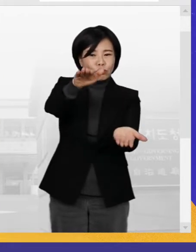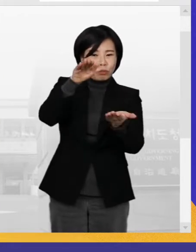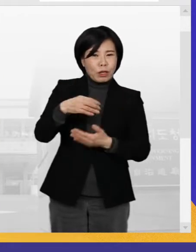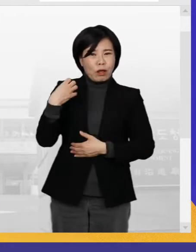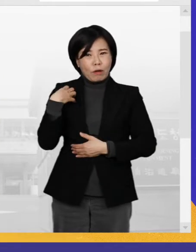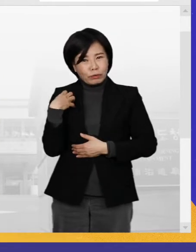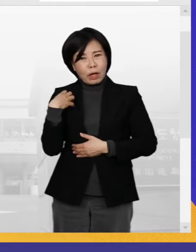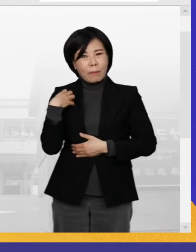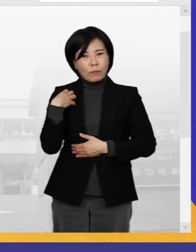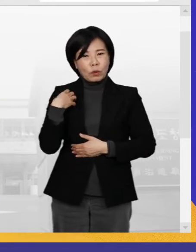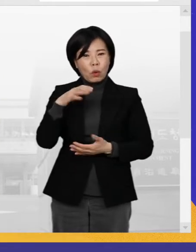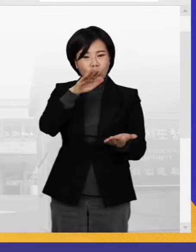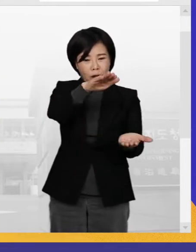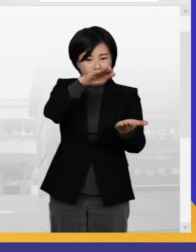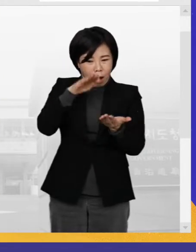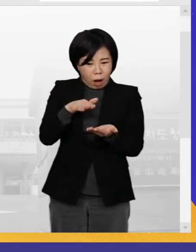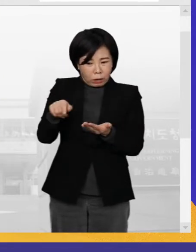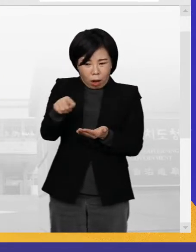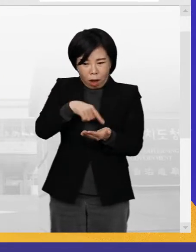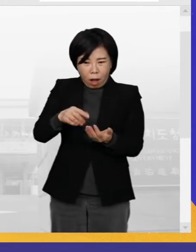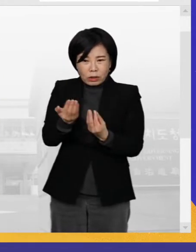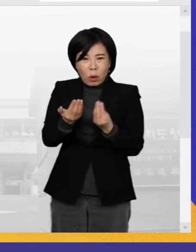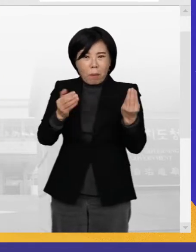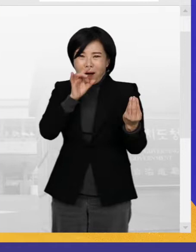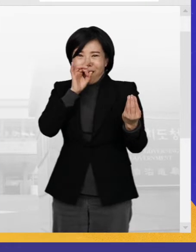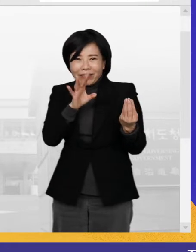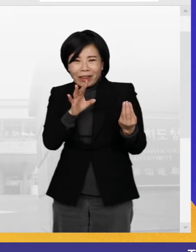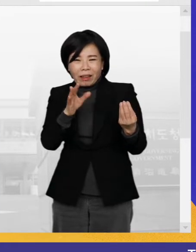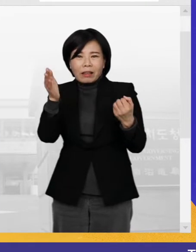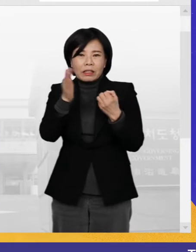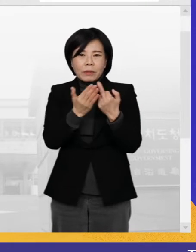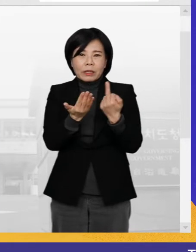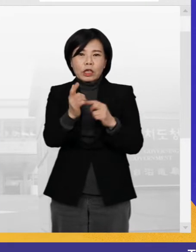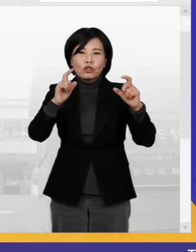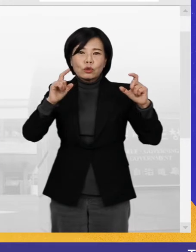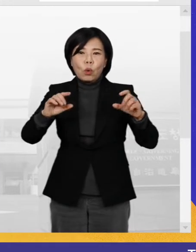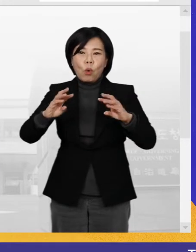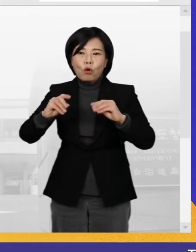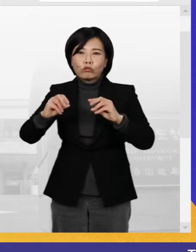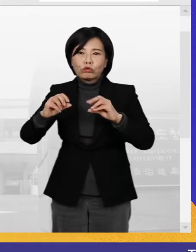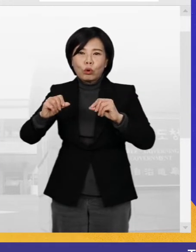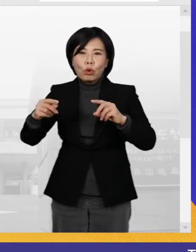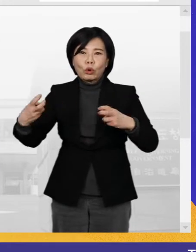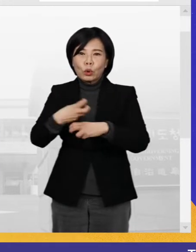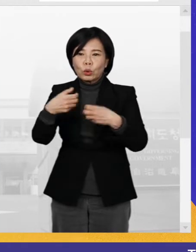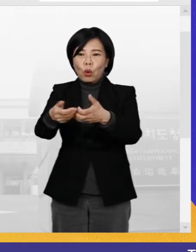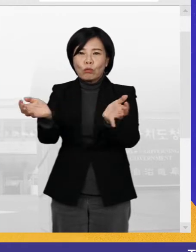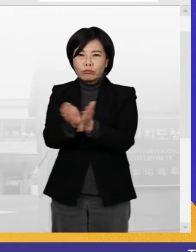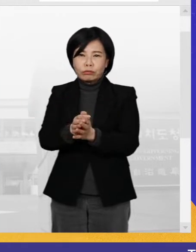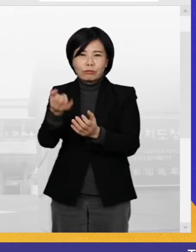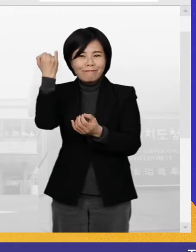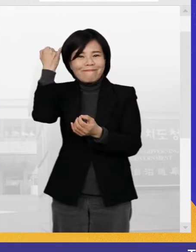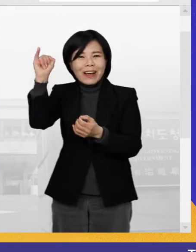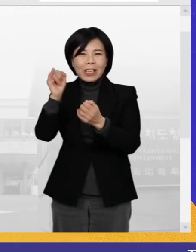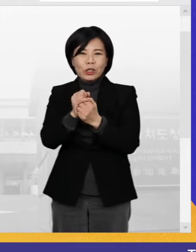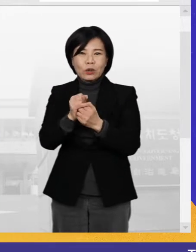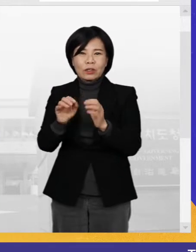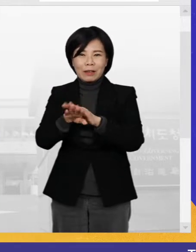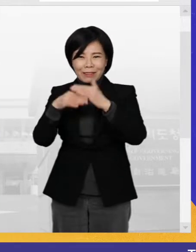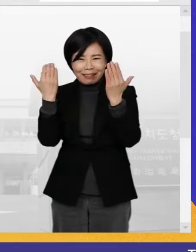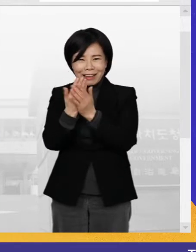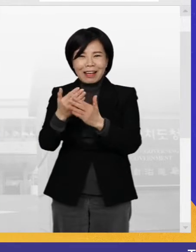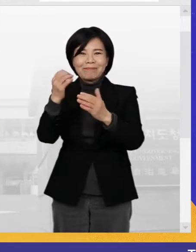부담, 그리고 부족한 공유 공간 문제를 해결하기 위해서 제주도와 국토교통부가 같이 개발한